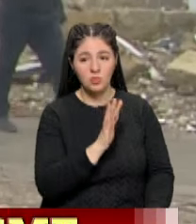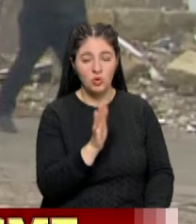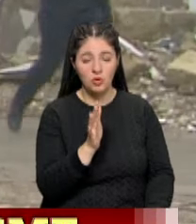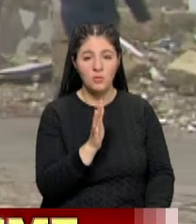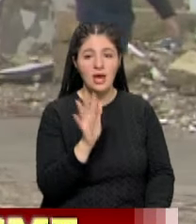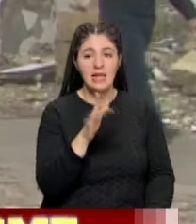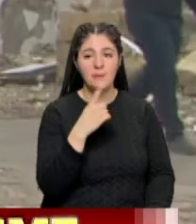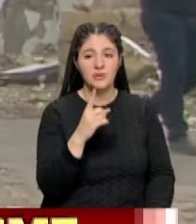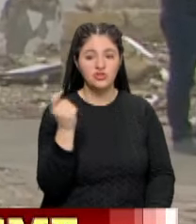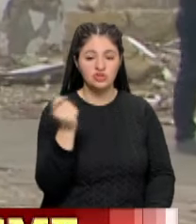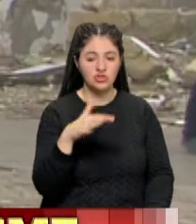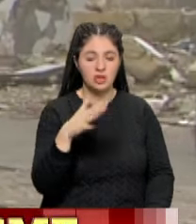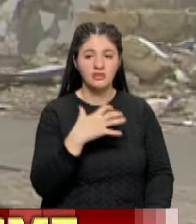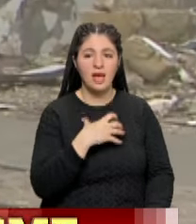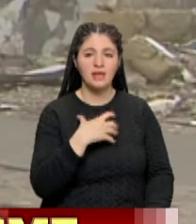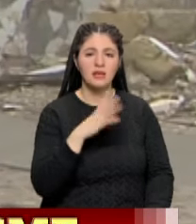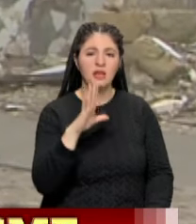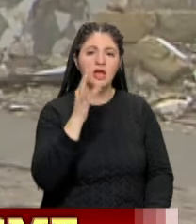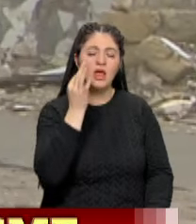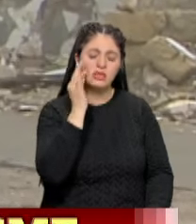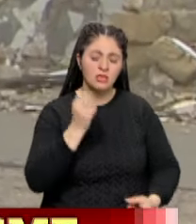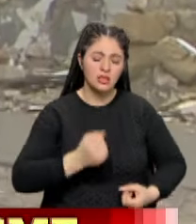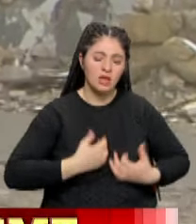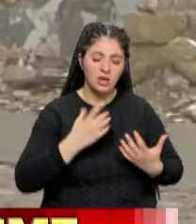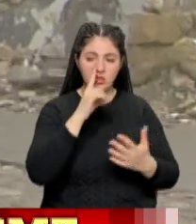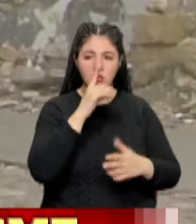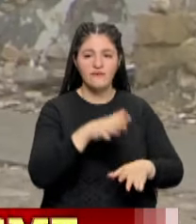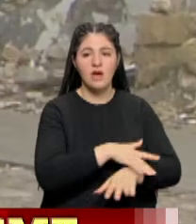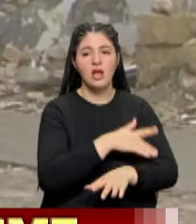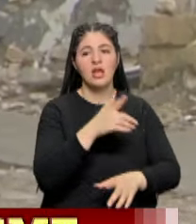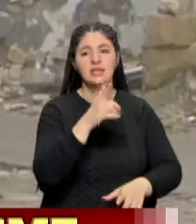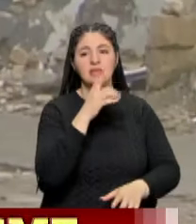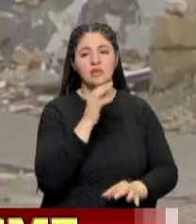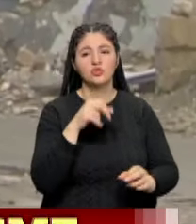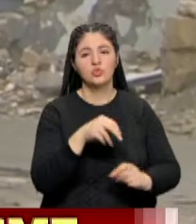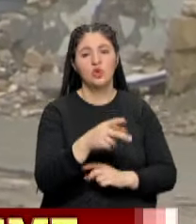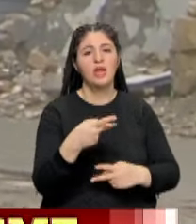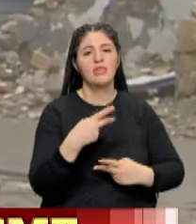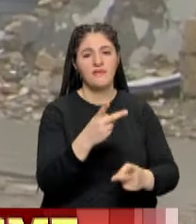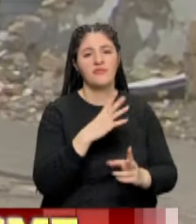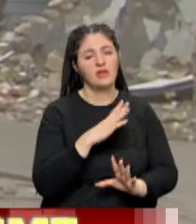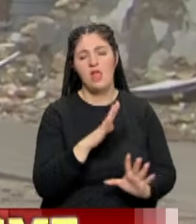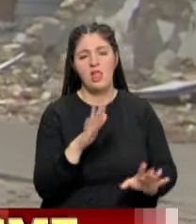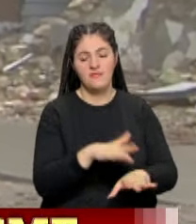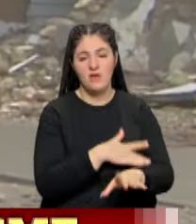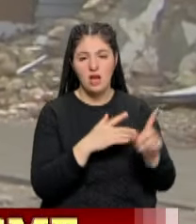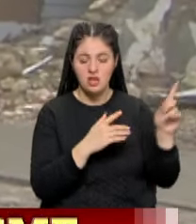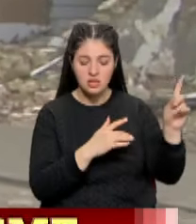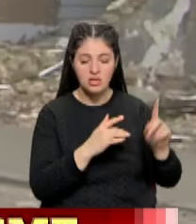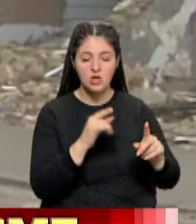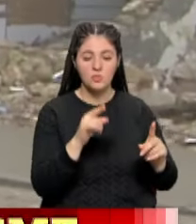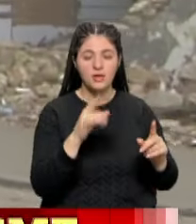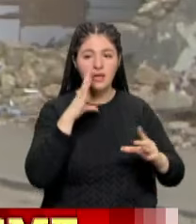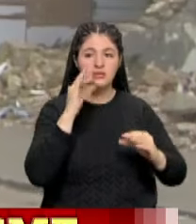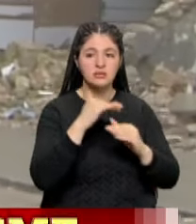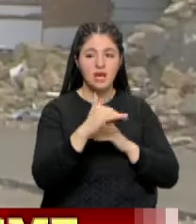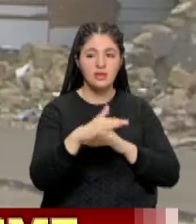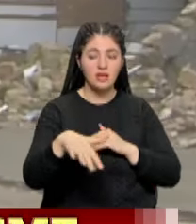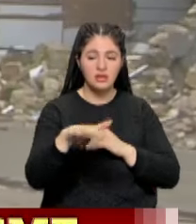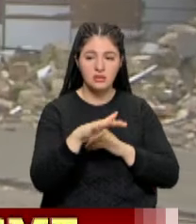Ve 50 bin insan kendiliğinden bir de. Yani sadece valiliğin sessiz yürüyüş daveti vardı valimizin. Buraya